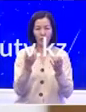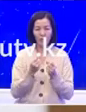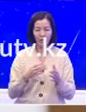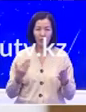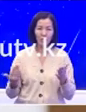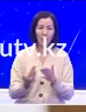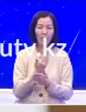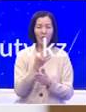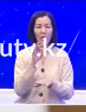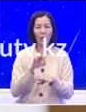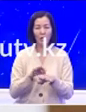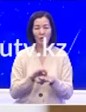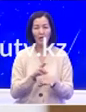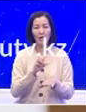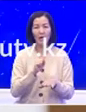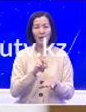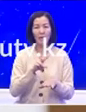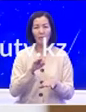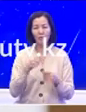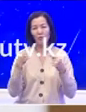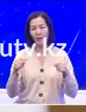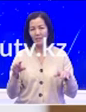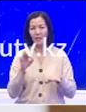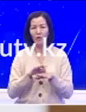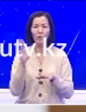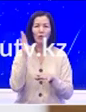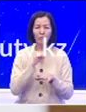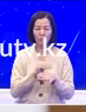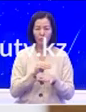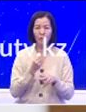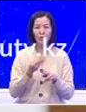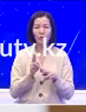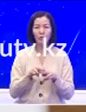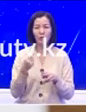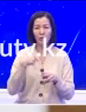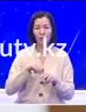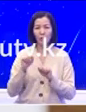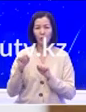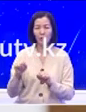жаңа омикроны бар, басқа да түрлері болады. Соған